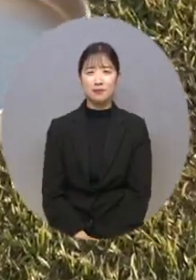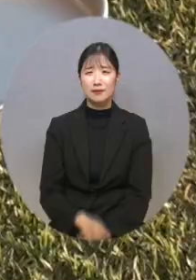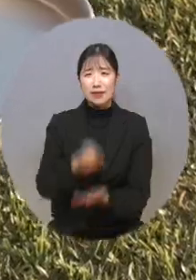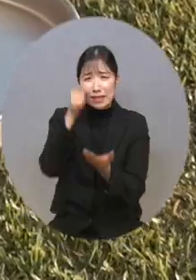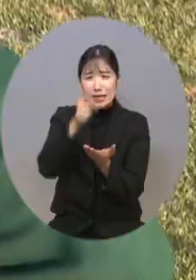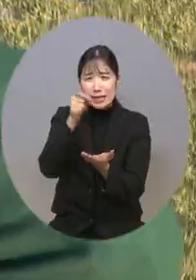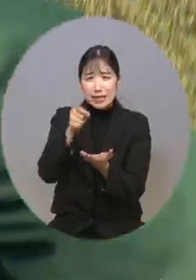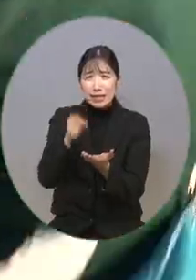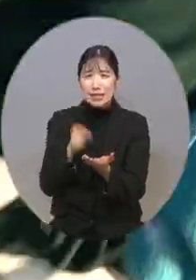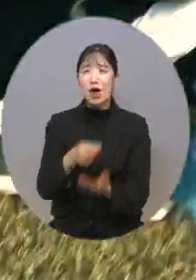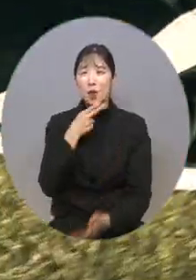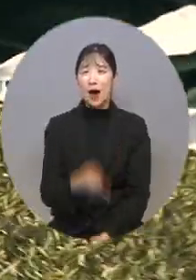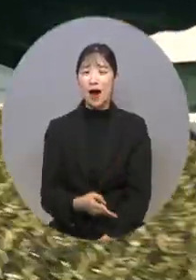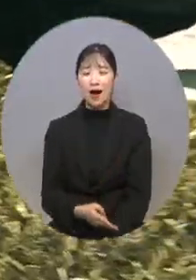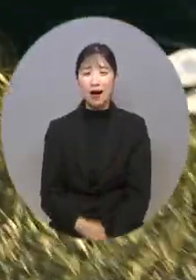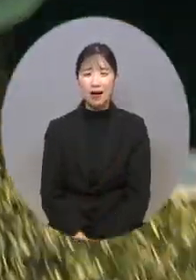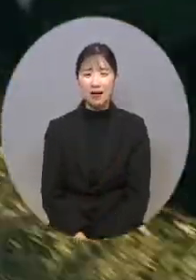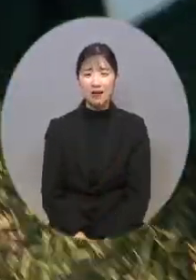이쑤시개가 없어?